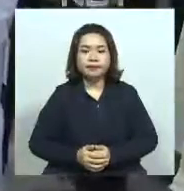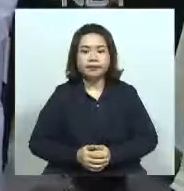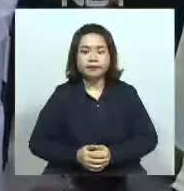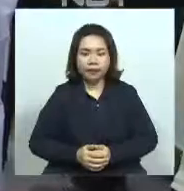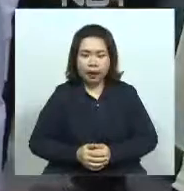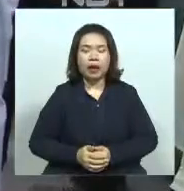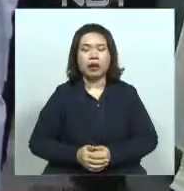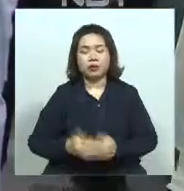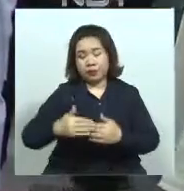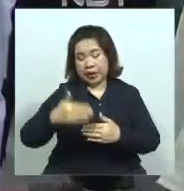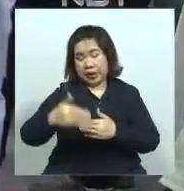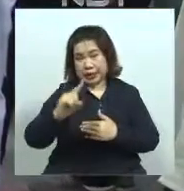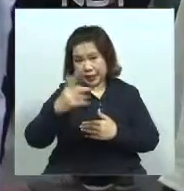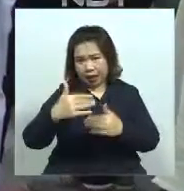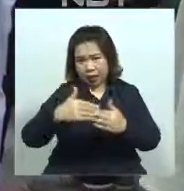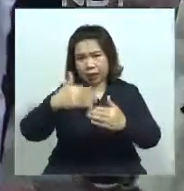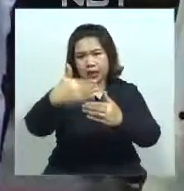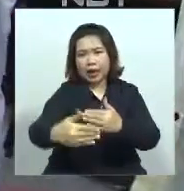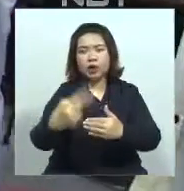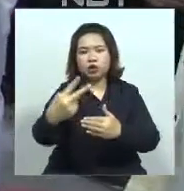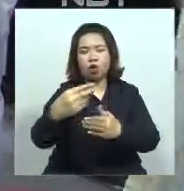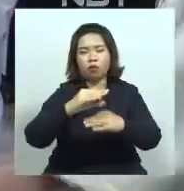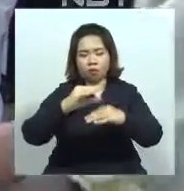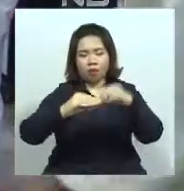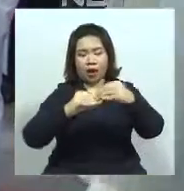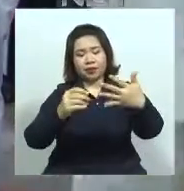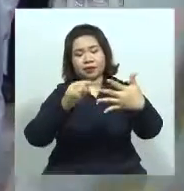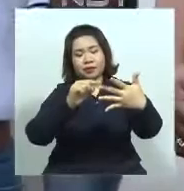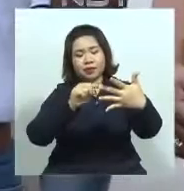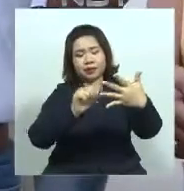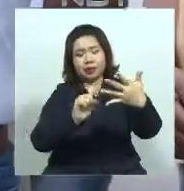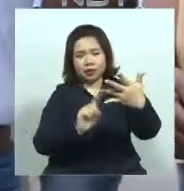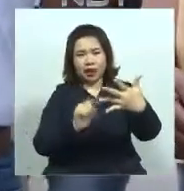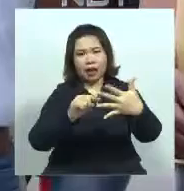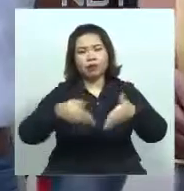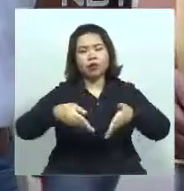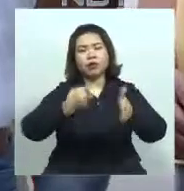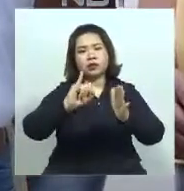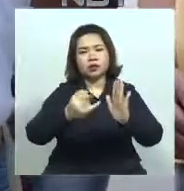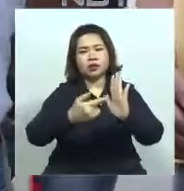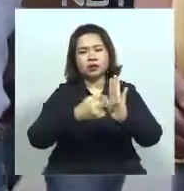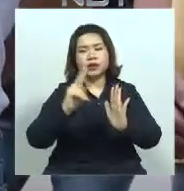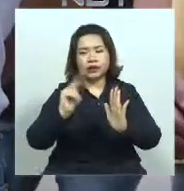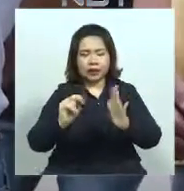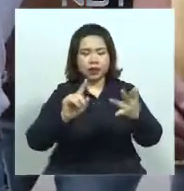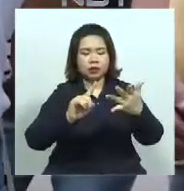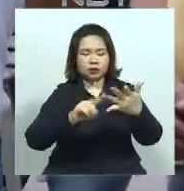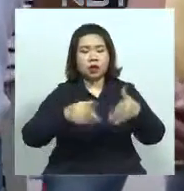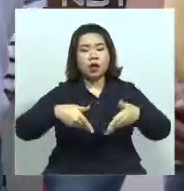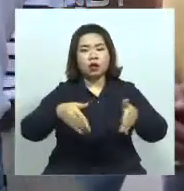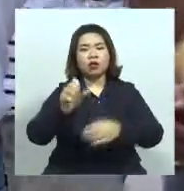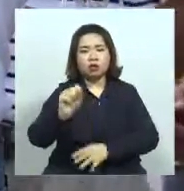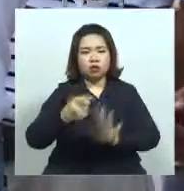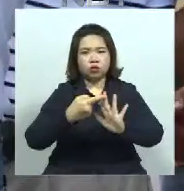สำหรับระยะที่2ซึ่งมี3โครงการได้แก่โครงการบริเวณถนนจันทร์ถนนสุวินทวงศ์และบริเวณเกาะรัตนโก